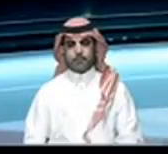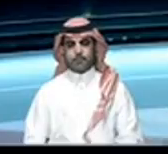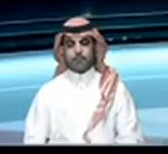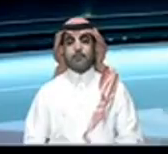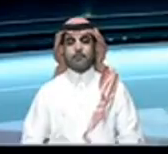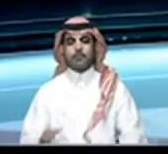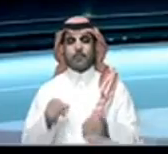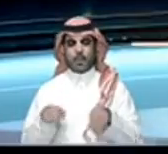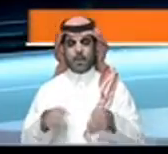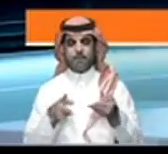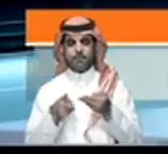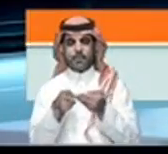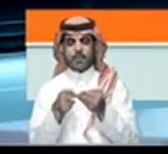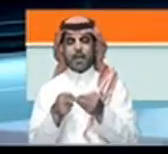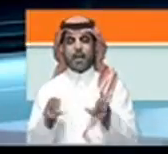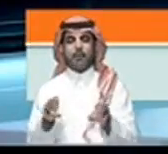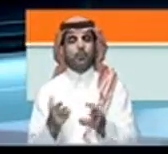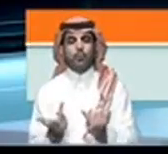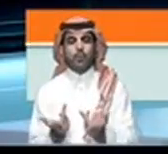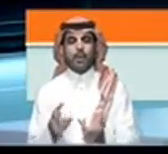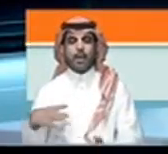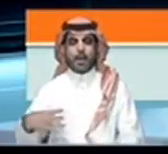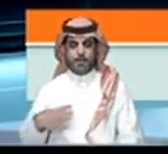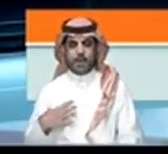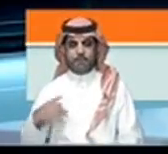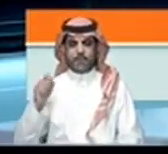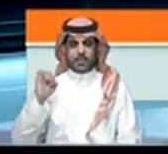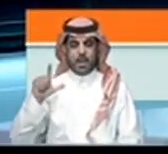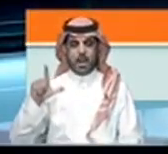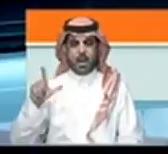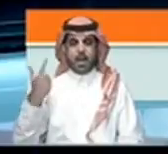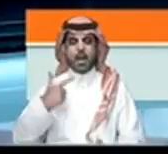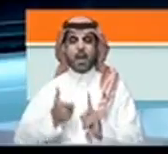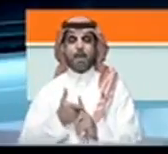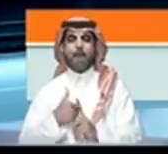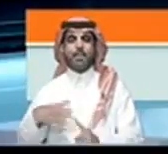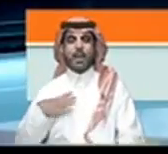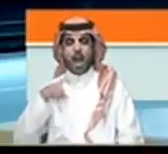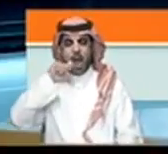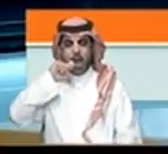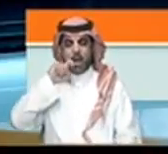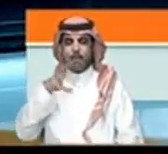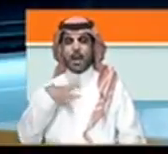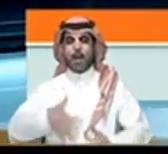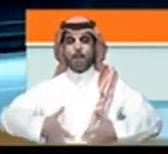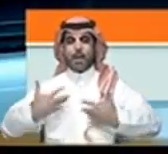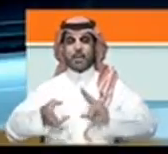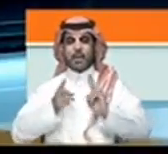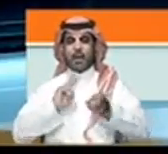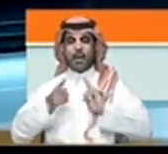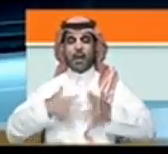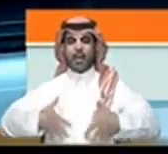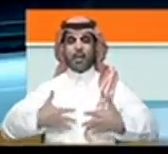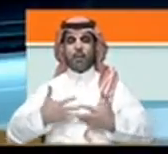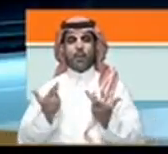افتتح صاحب السمو الملكي الامير فيصل بن فهد مقرين نائب امير منطقه حائل مهرجان وفعاليات